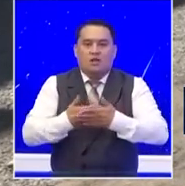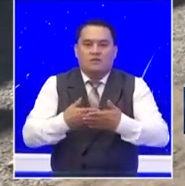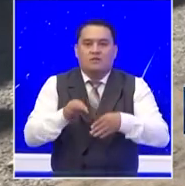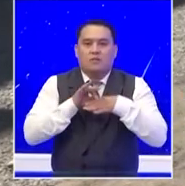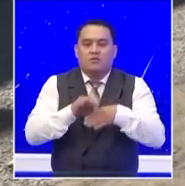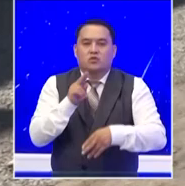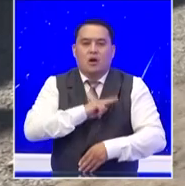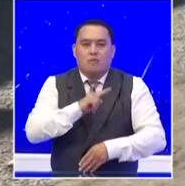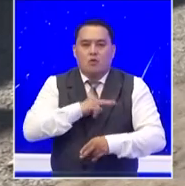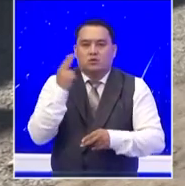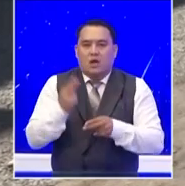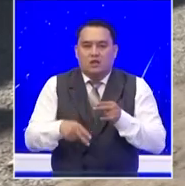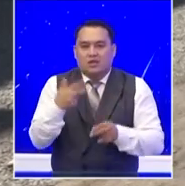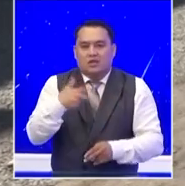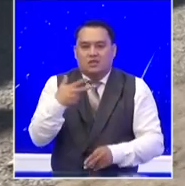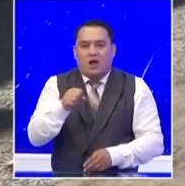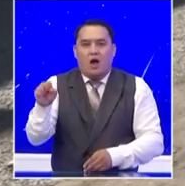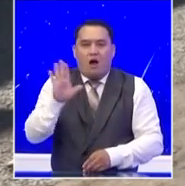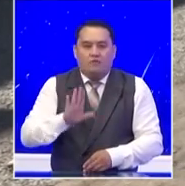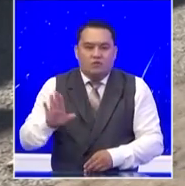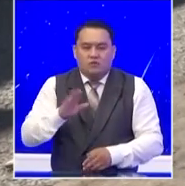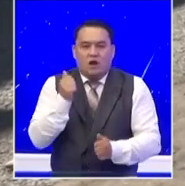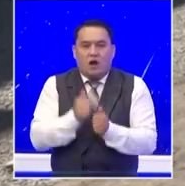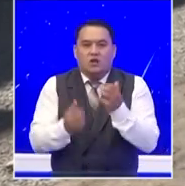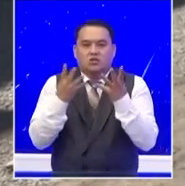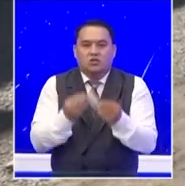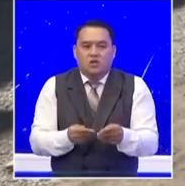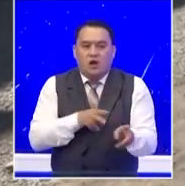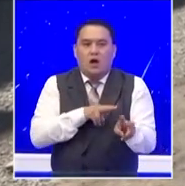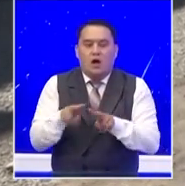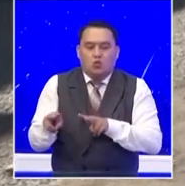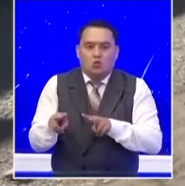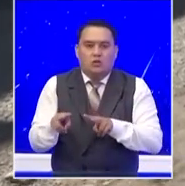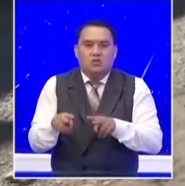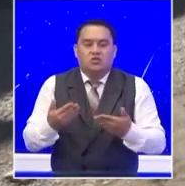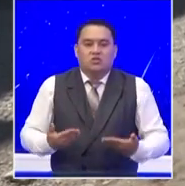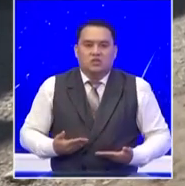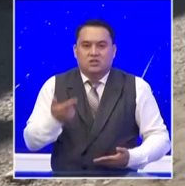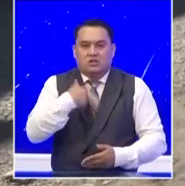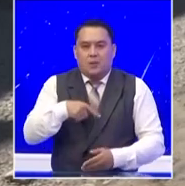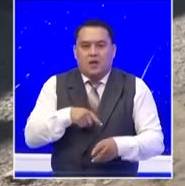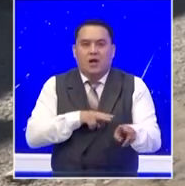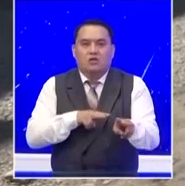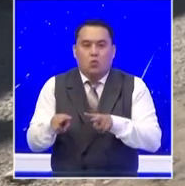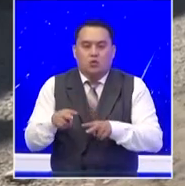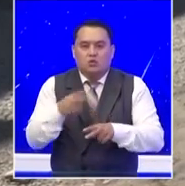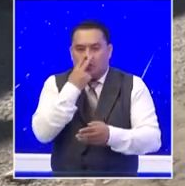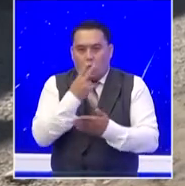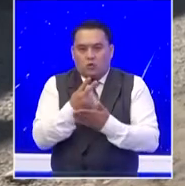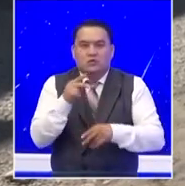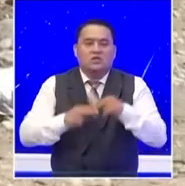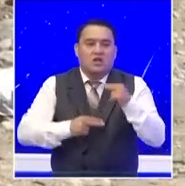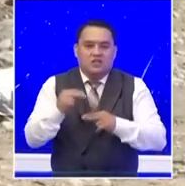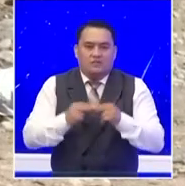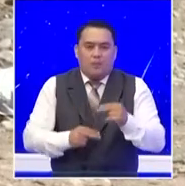работы. Срок окончания 30 августа. Каждый день контролируем. Здесь также жители сами тоже контролируют, смотрят за ходом